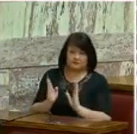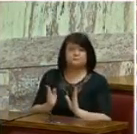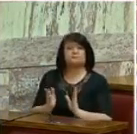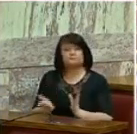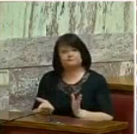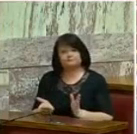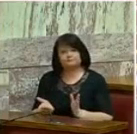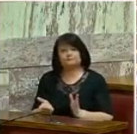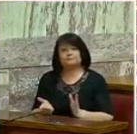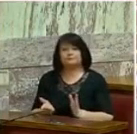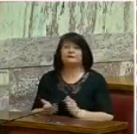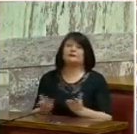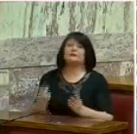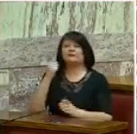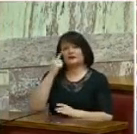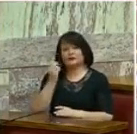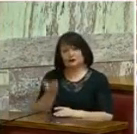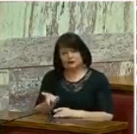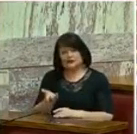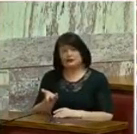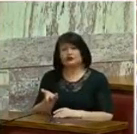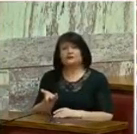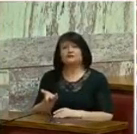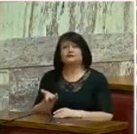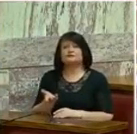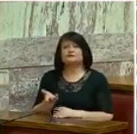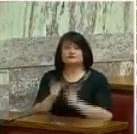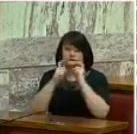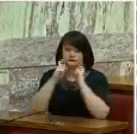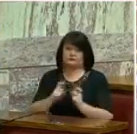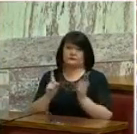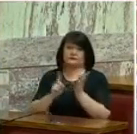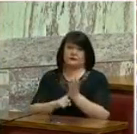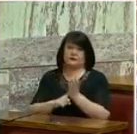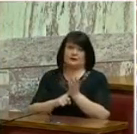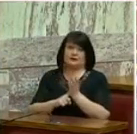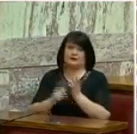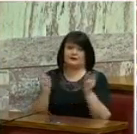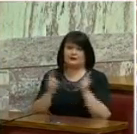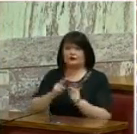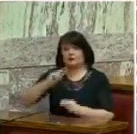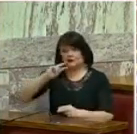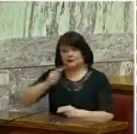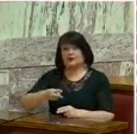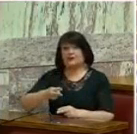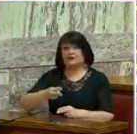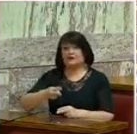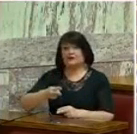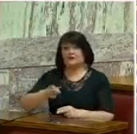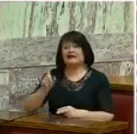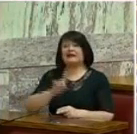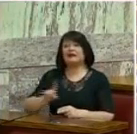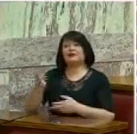αλλά νομίζω ότι οφείλω να δώσω μία πολύ σύντομη απάντηση σε αυτά τα οποία είπε ο αρχηγός